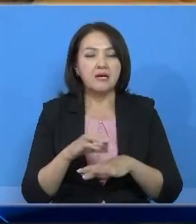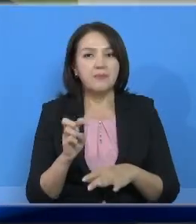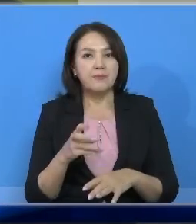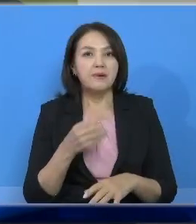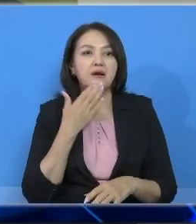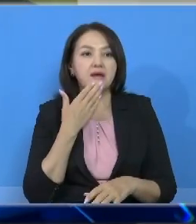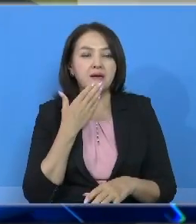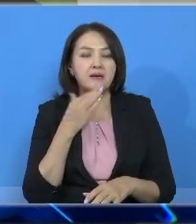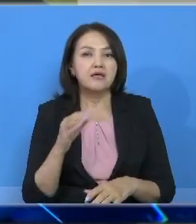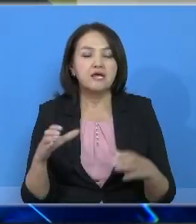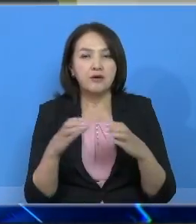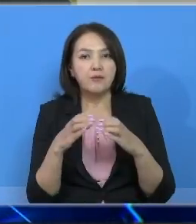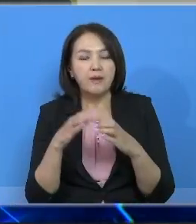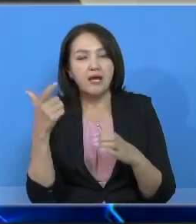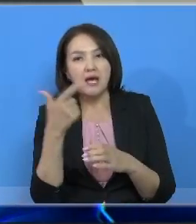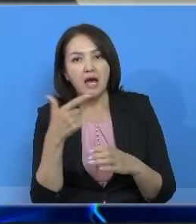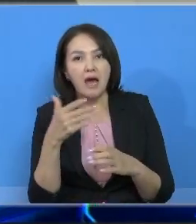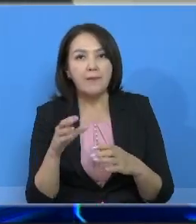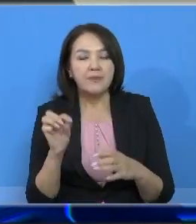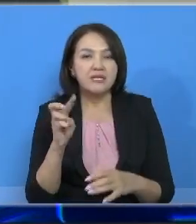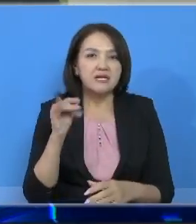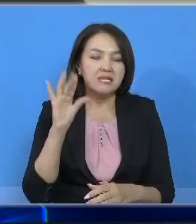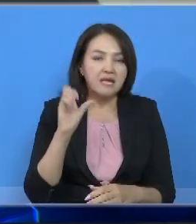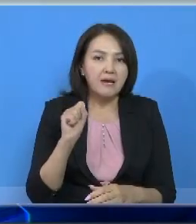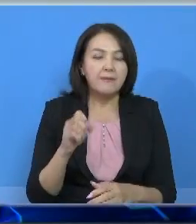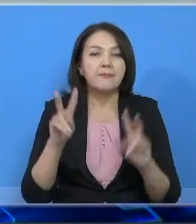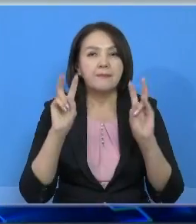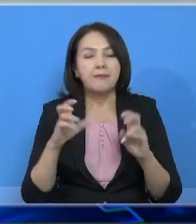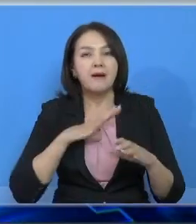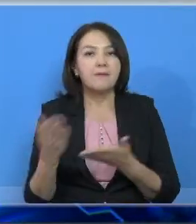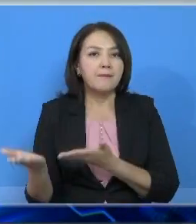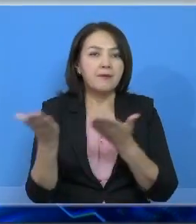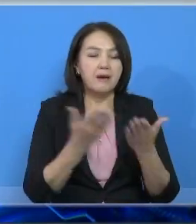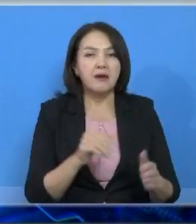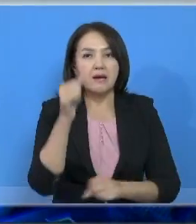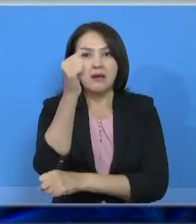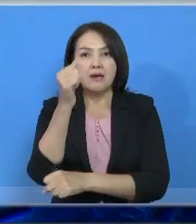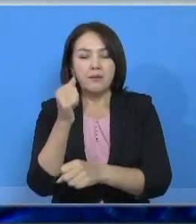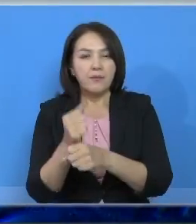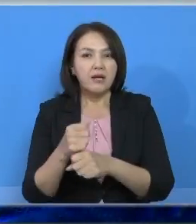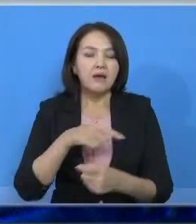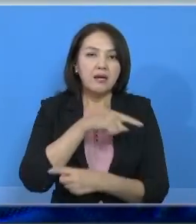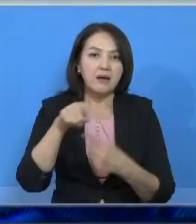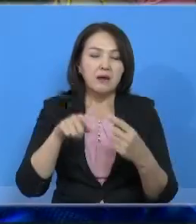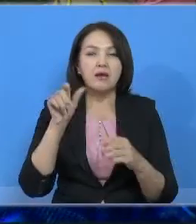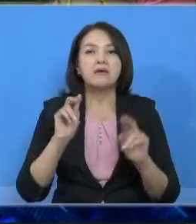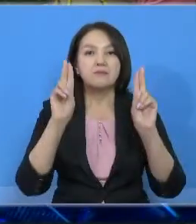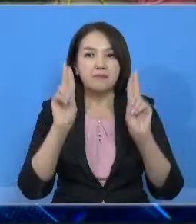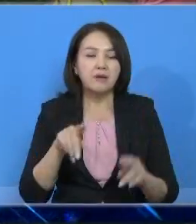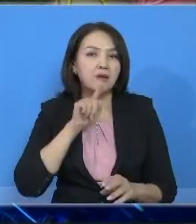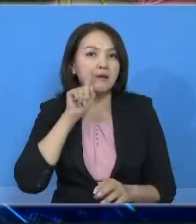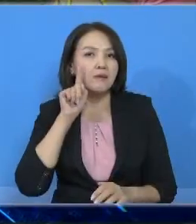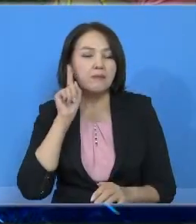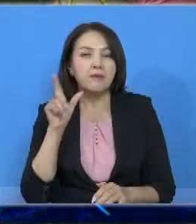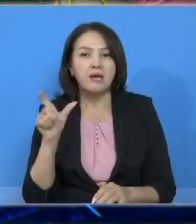представители национально-этнографического объединения «Адырна». Также на него были приглашены сотрудники палаты предпринимателей и специалисты